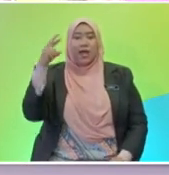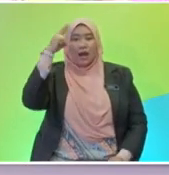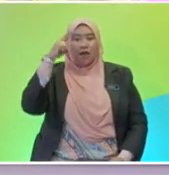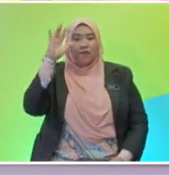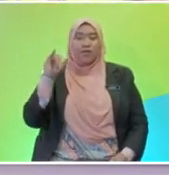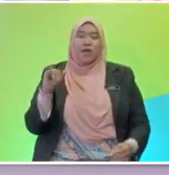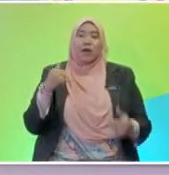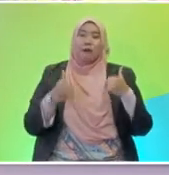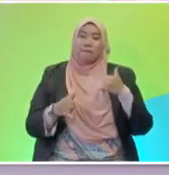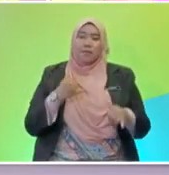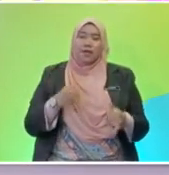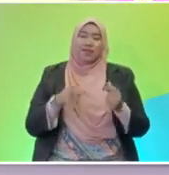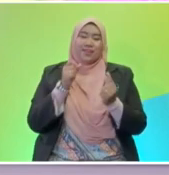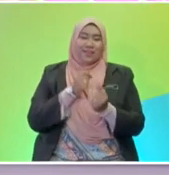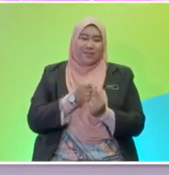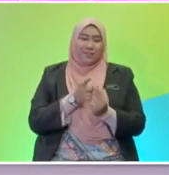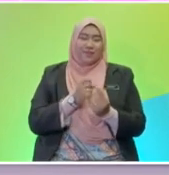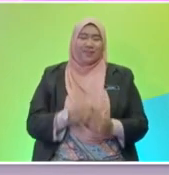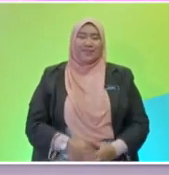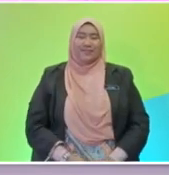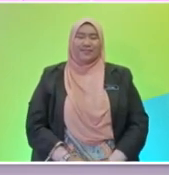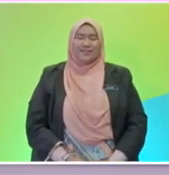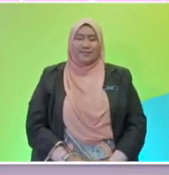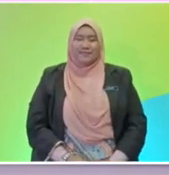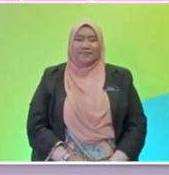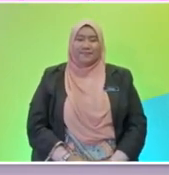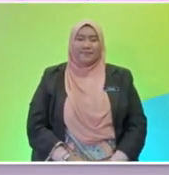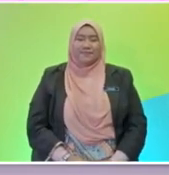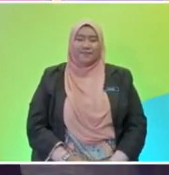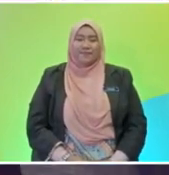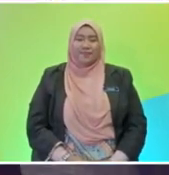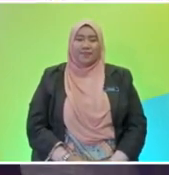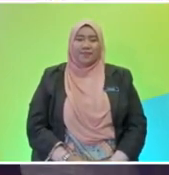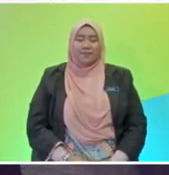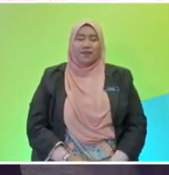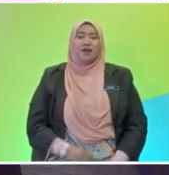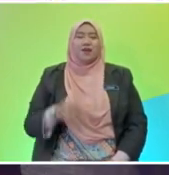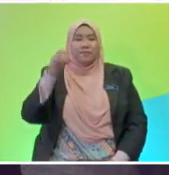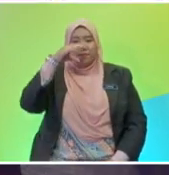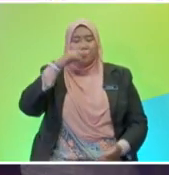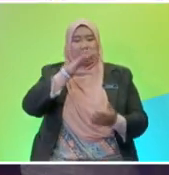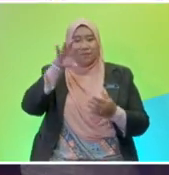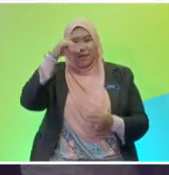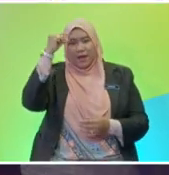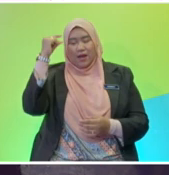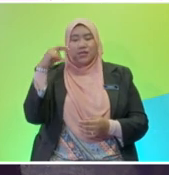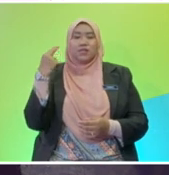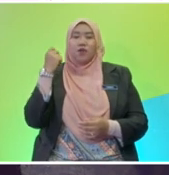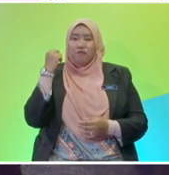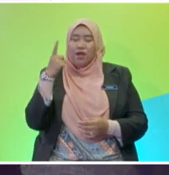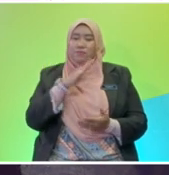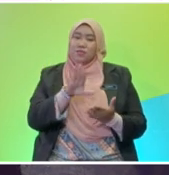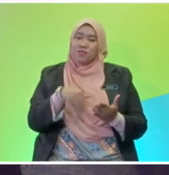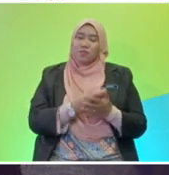main guli saya ini dan Randy paham semua ayat yang telah